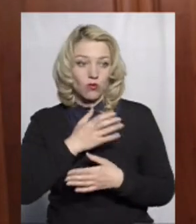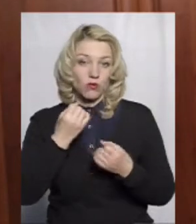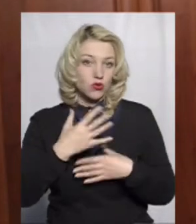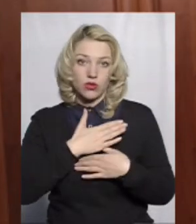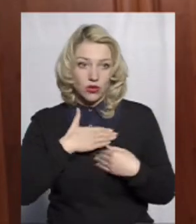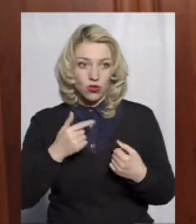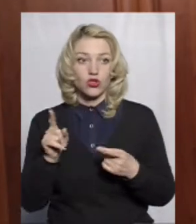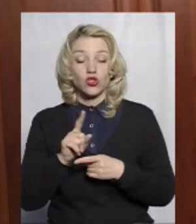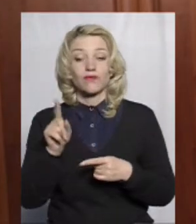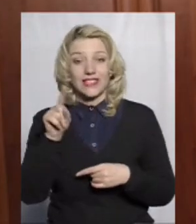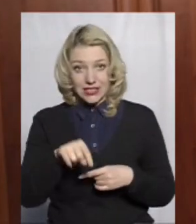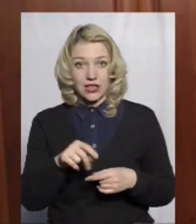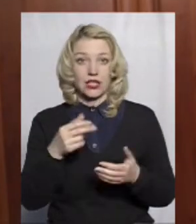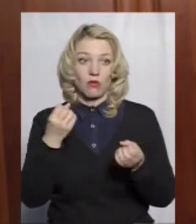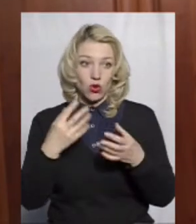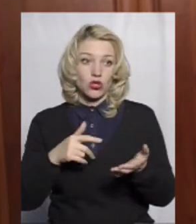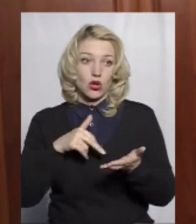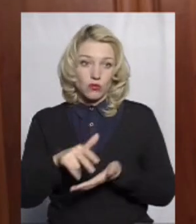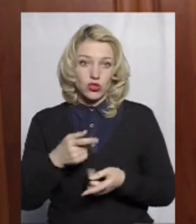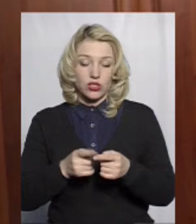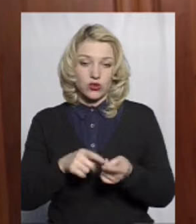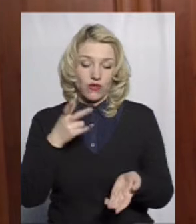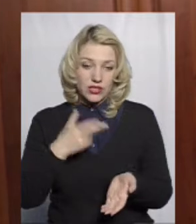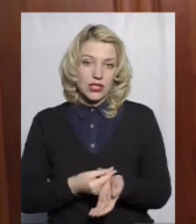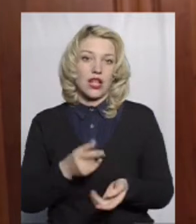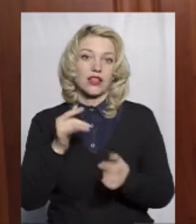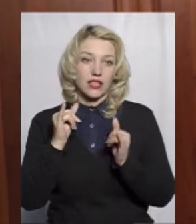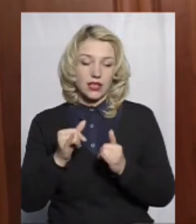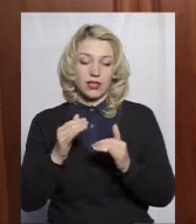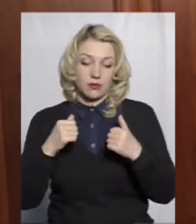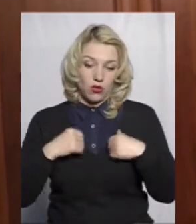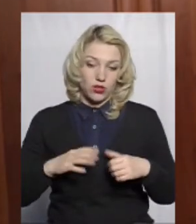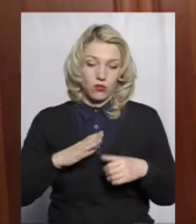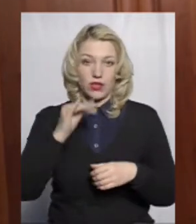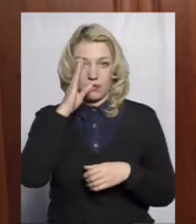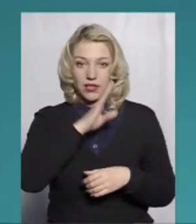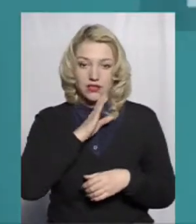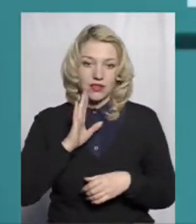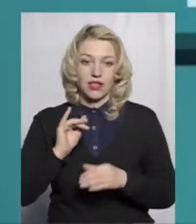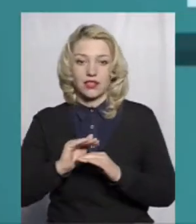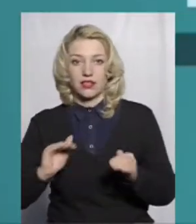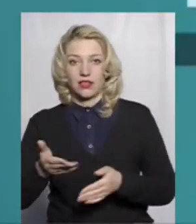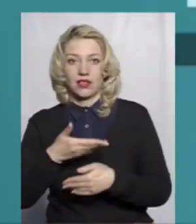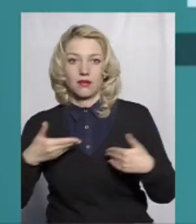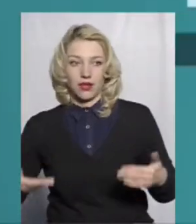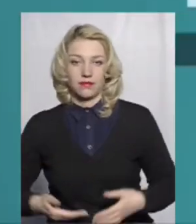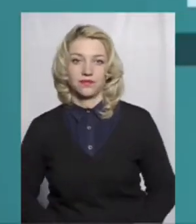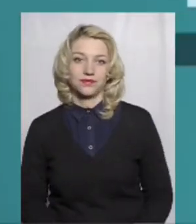щоб вони все ж таки пройшли цю вакцинацію, і спокійні були і батьки, і діти, і ми.